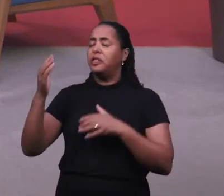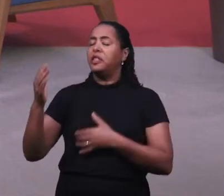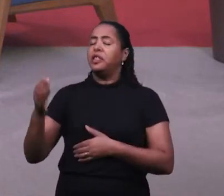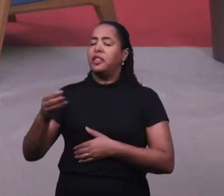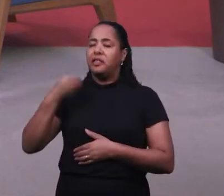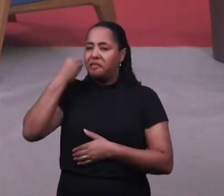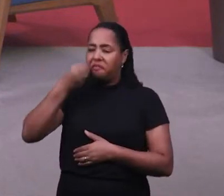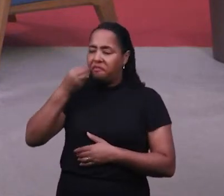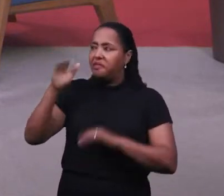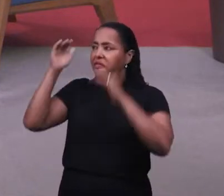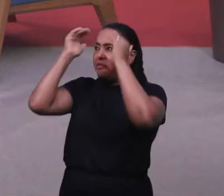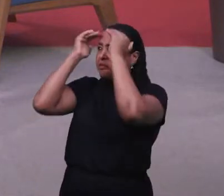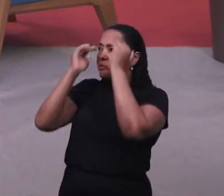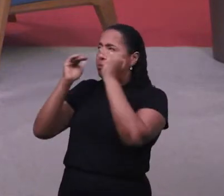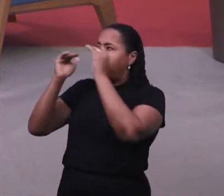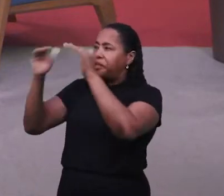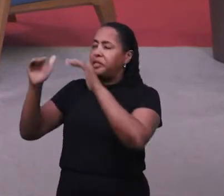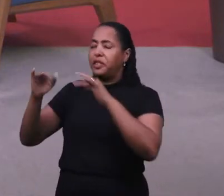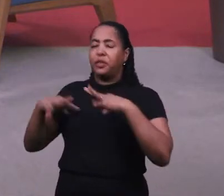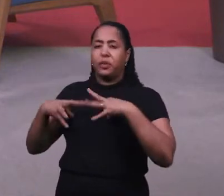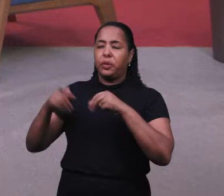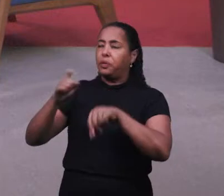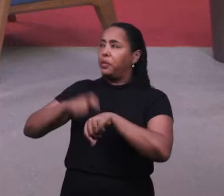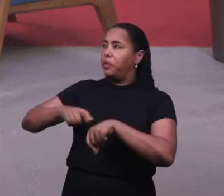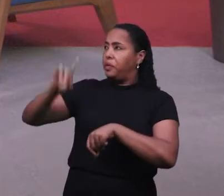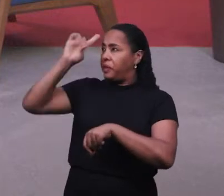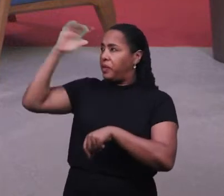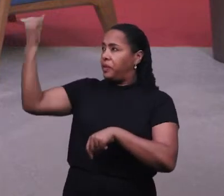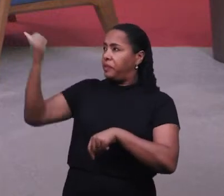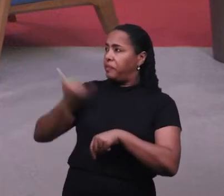royaume d'expérience, un royaume d'obéissance.